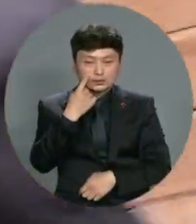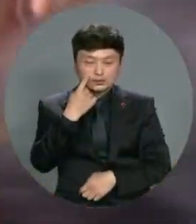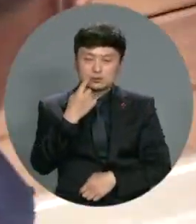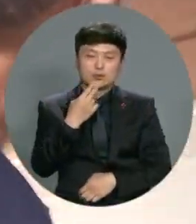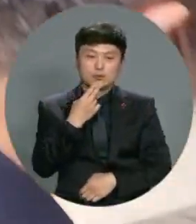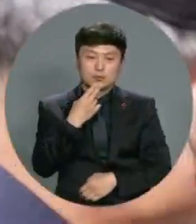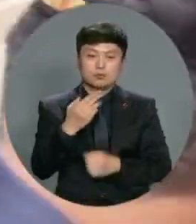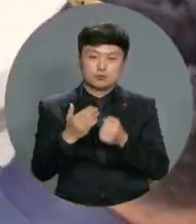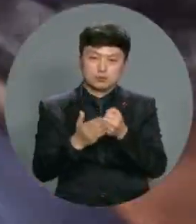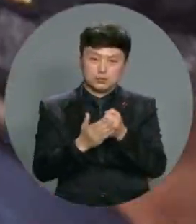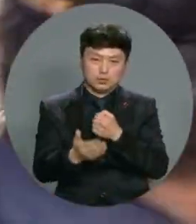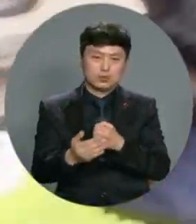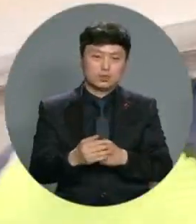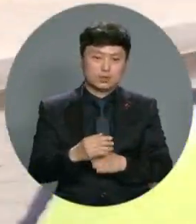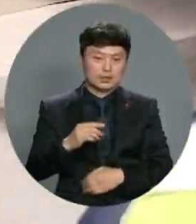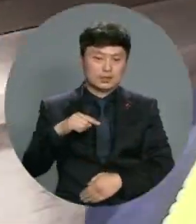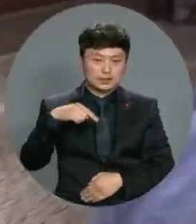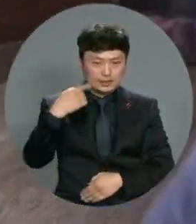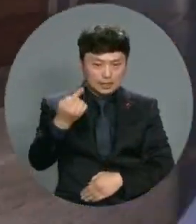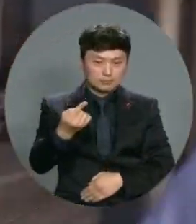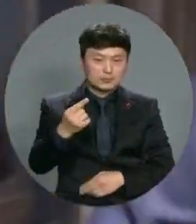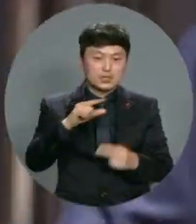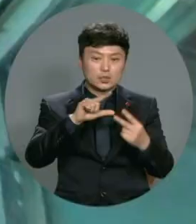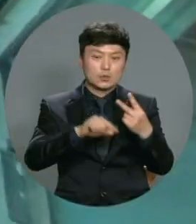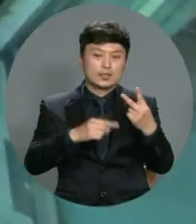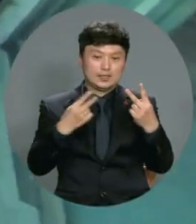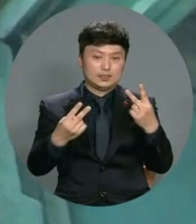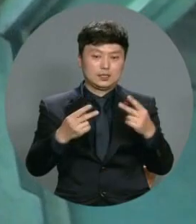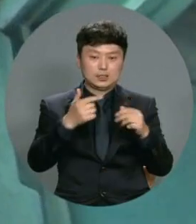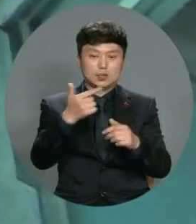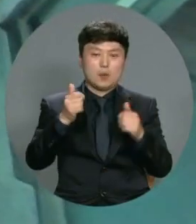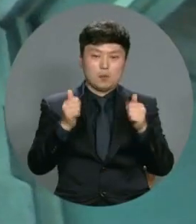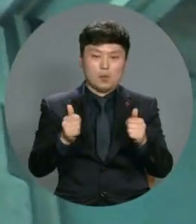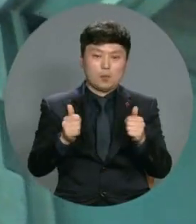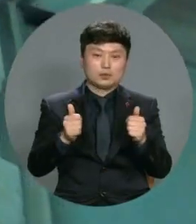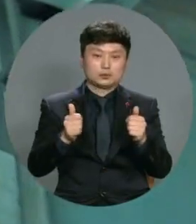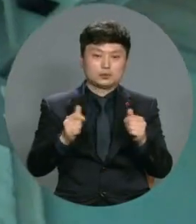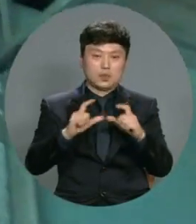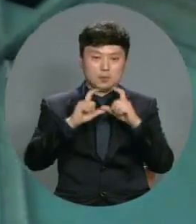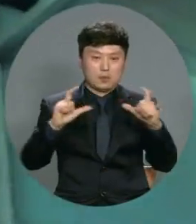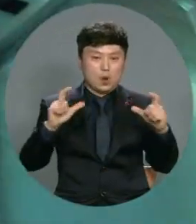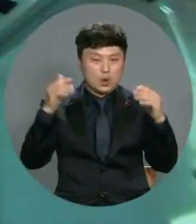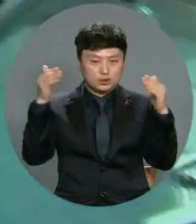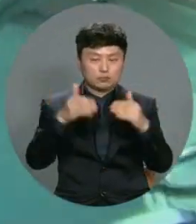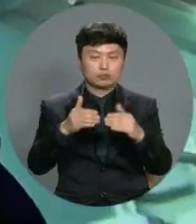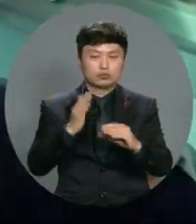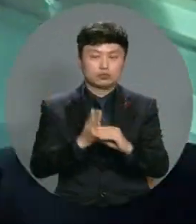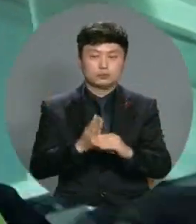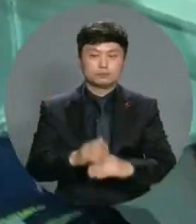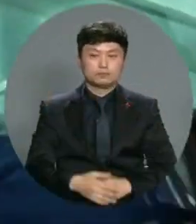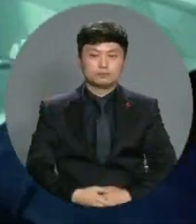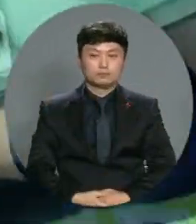사실상 나오지 않으면서 다음 달 2일에 있을 선고에 관심이 쏠리고 있습니다 MBC 뉴스 김은혜입니다